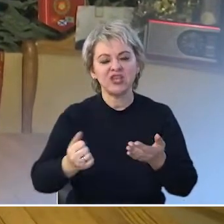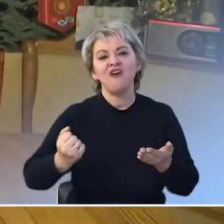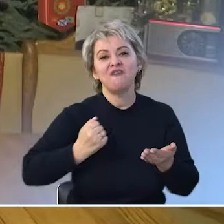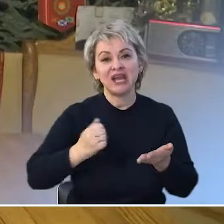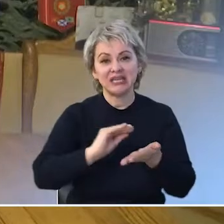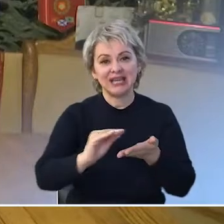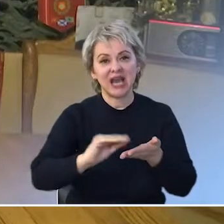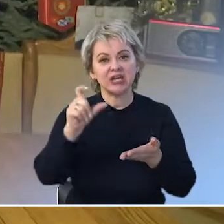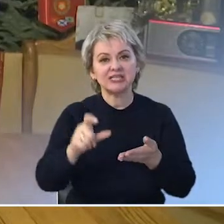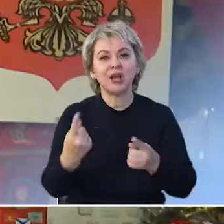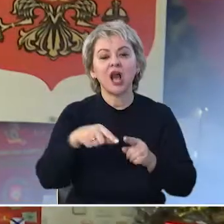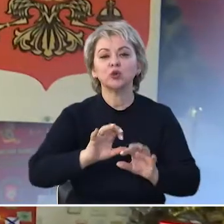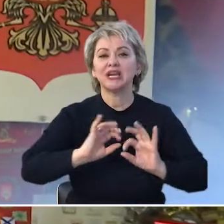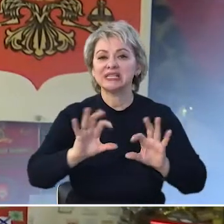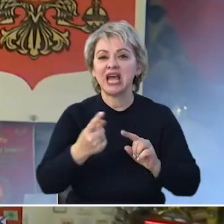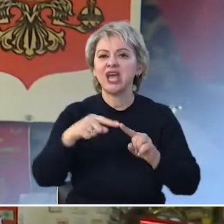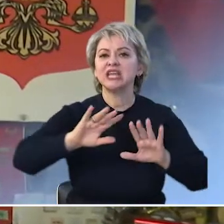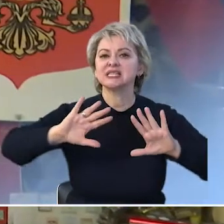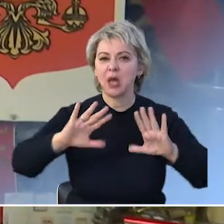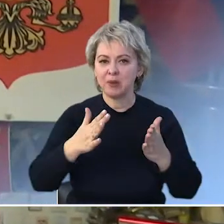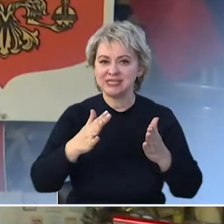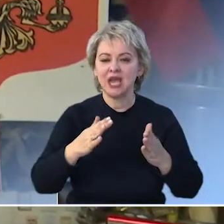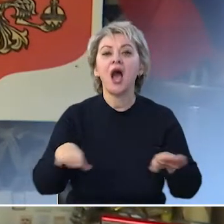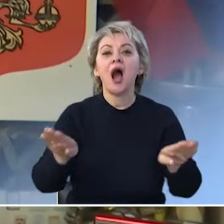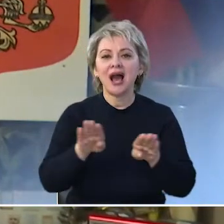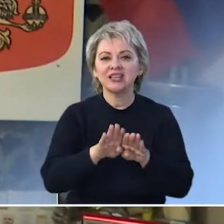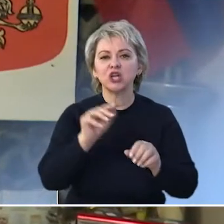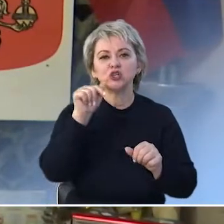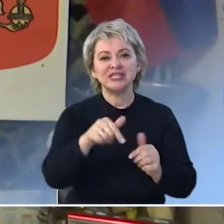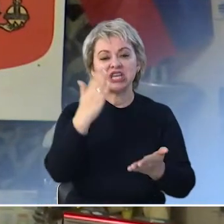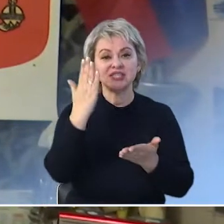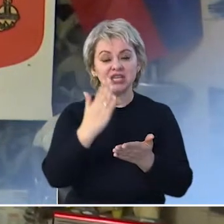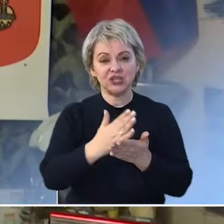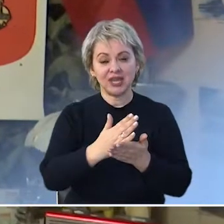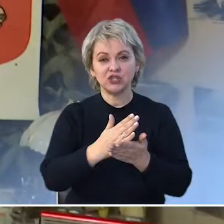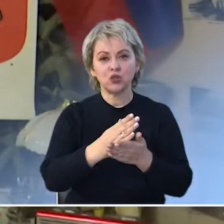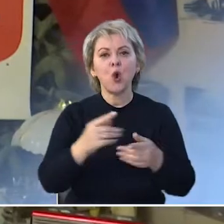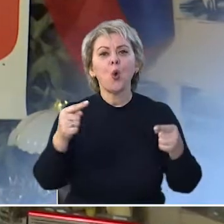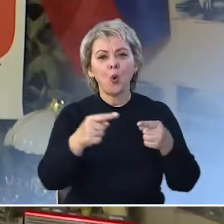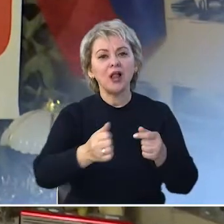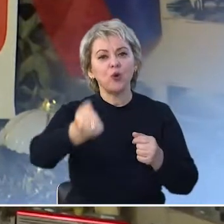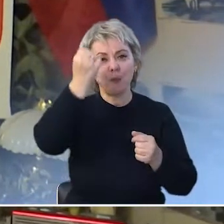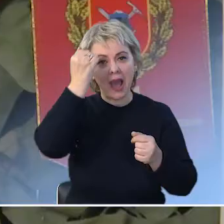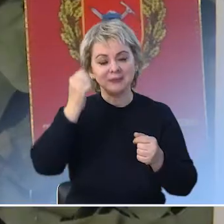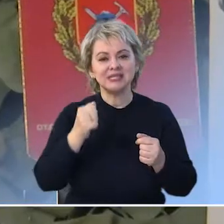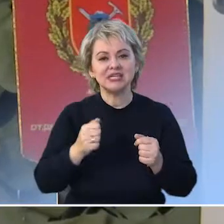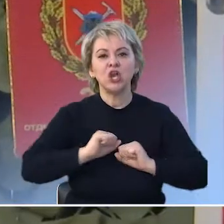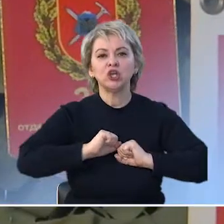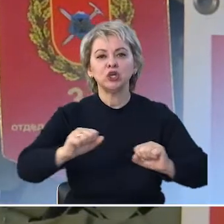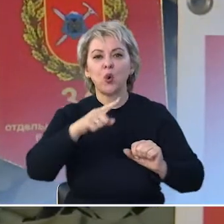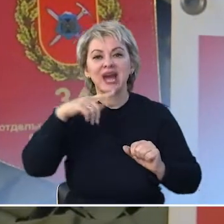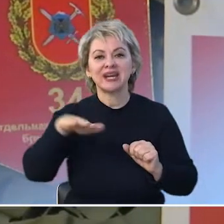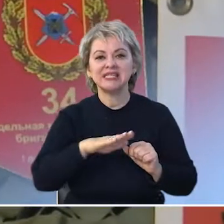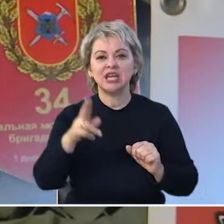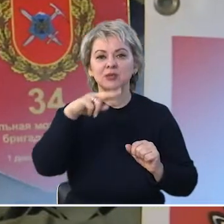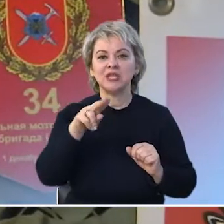корреспондентов, военных корреспондентов, которые освещали это событие. А также здесь есть уголок памяти